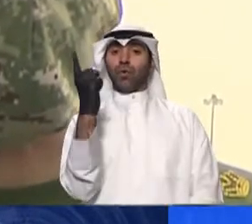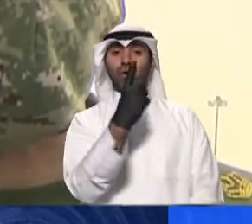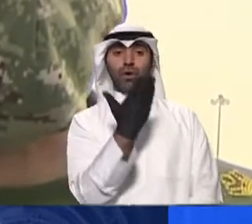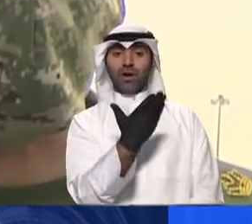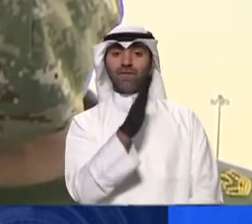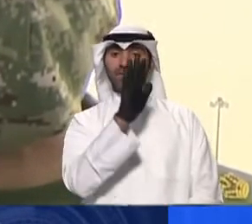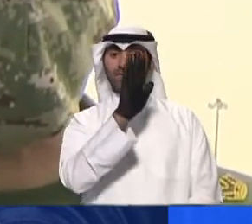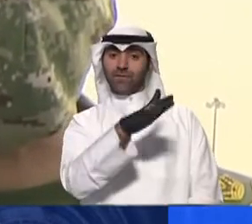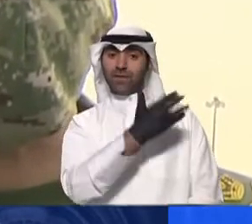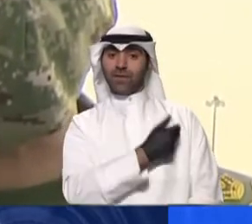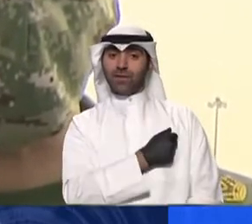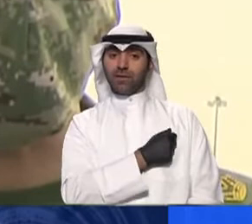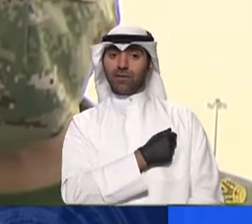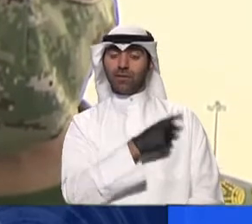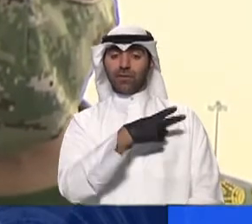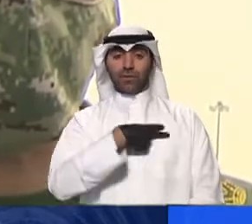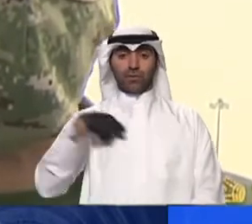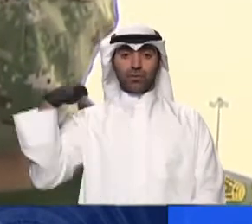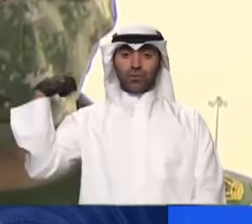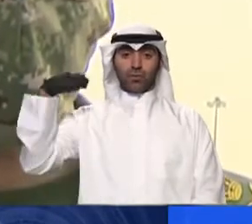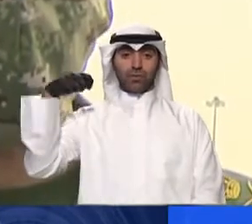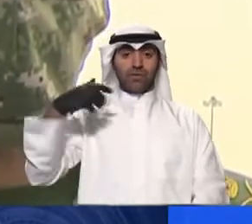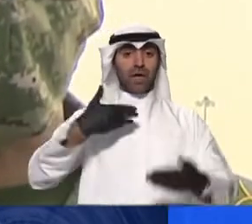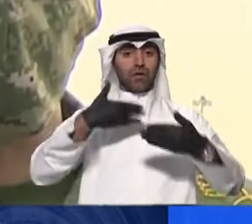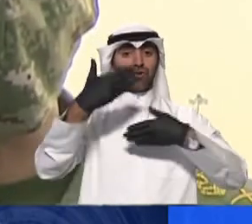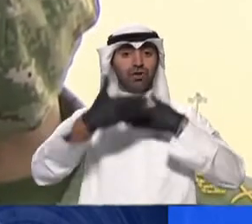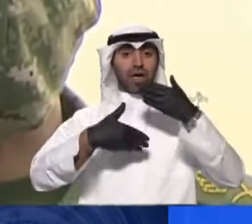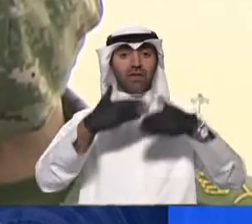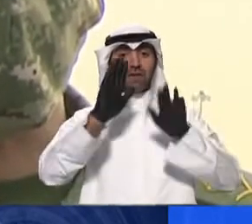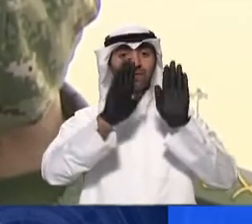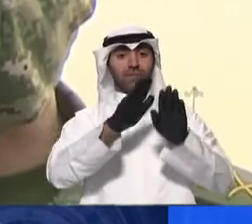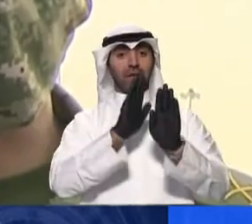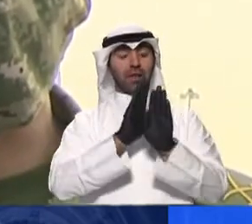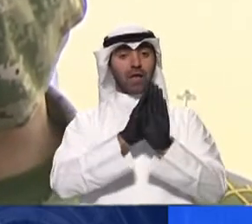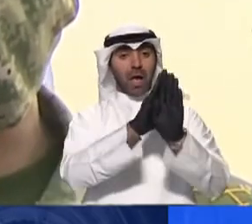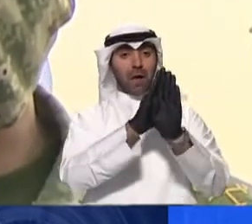ميادين اللي نحتاجها في خطة